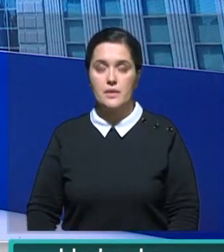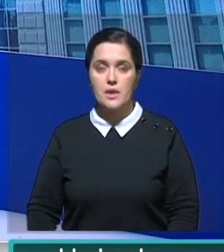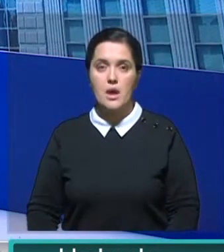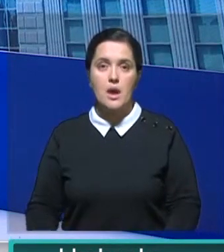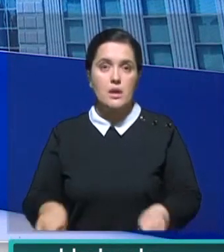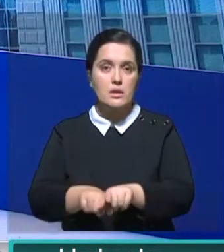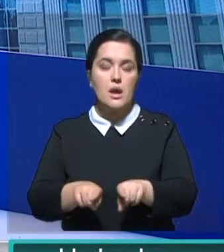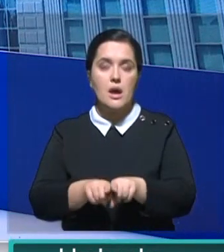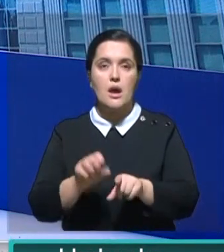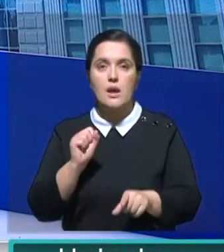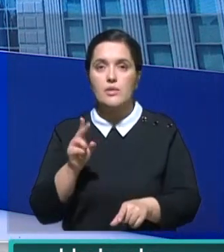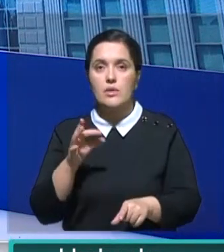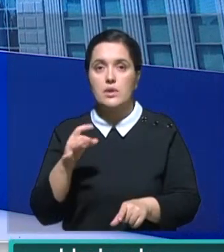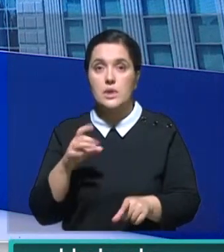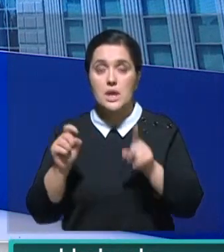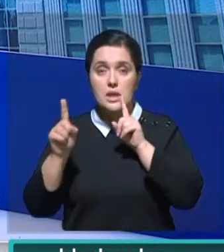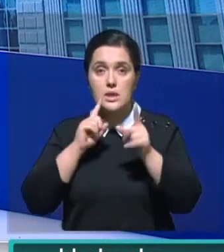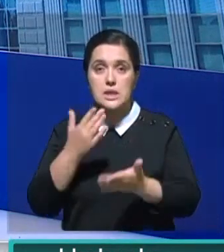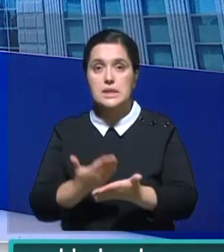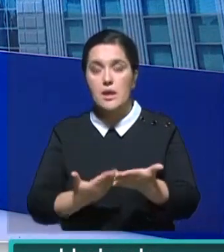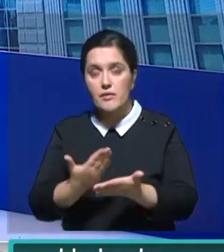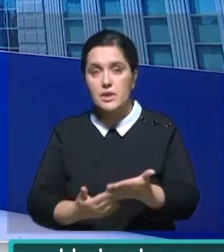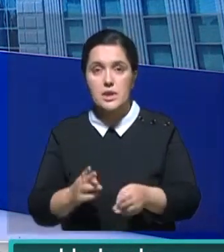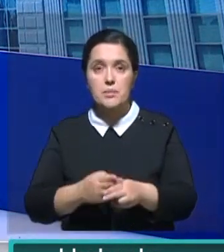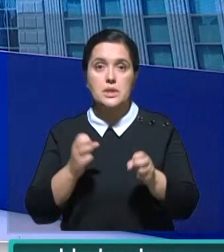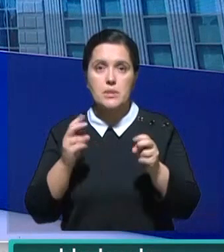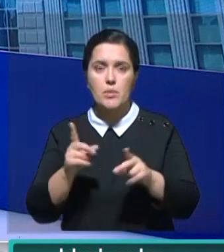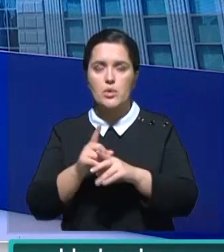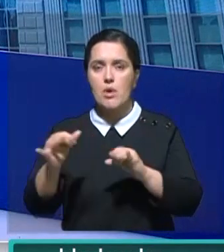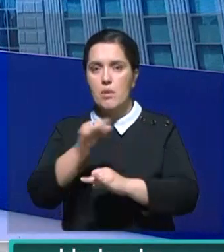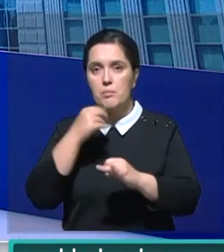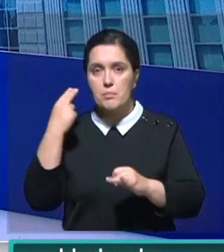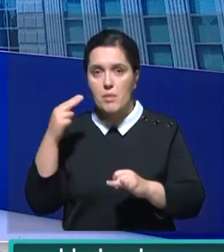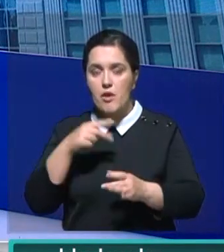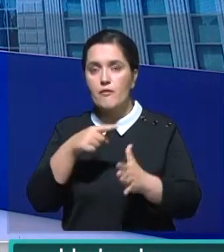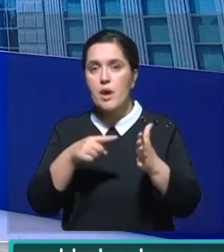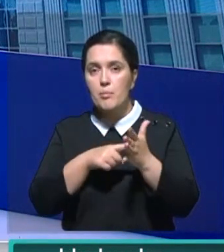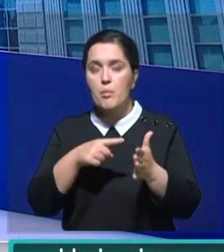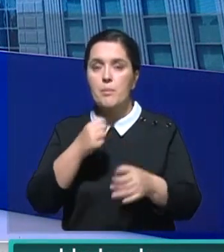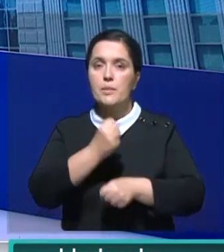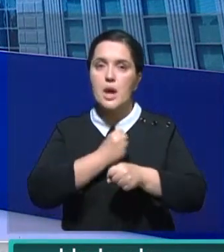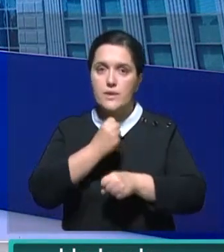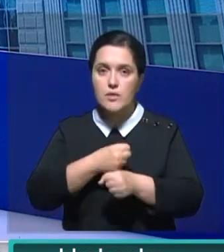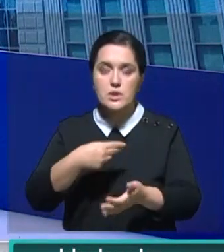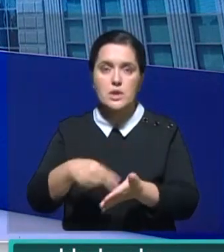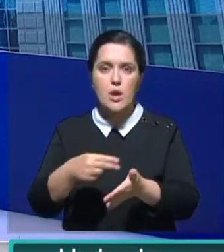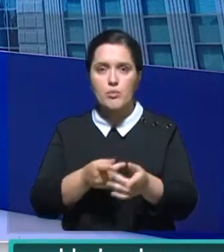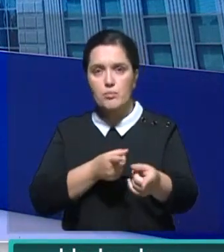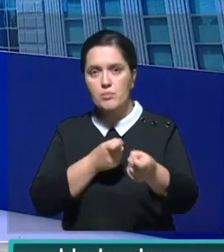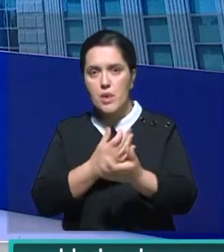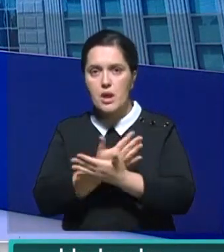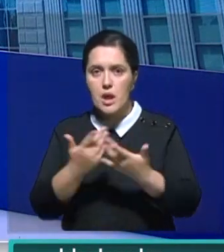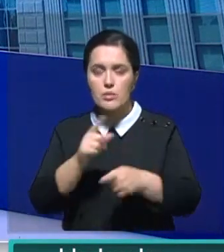также в Акурде на заседании Совета Безопасности президент обсудил вопросы производства и закупок вооружения, а также экспортного